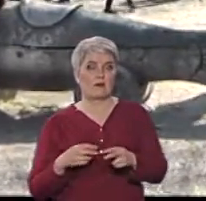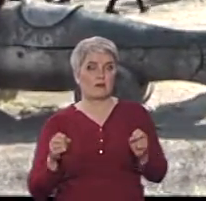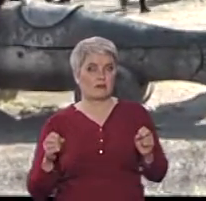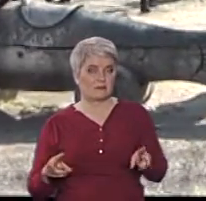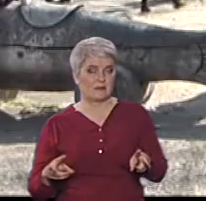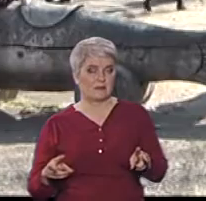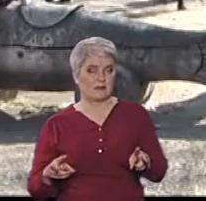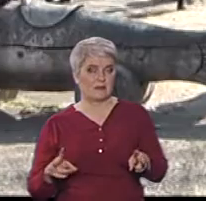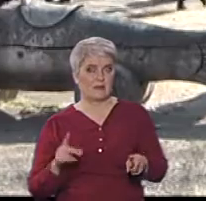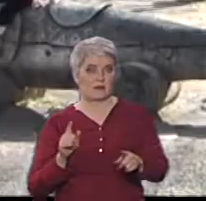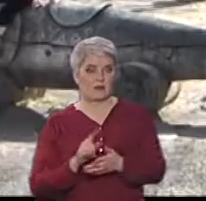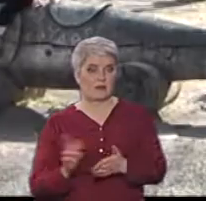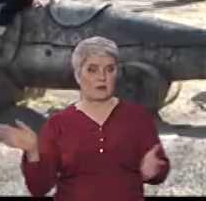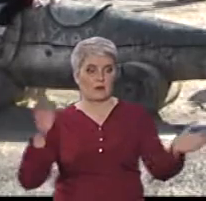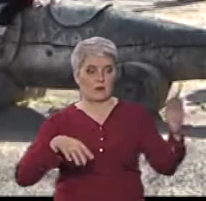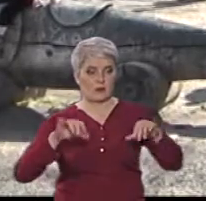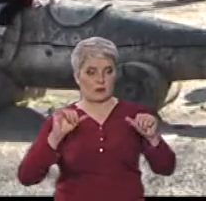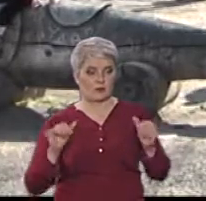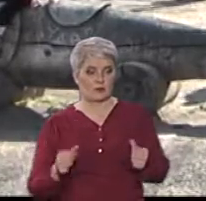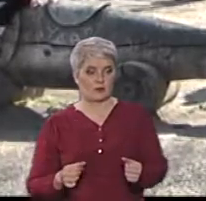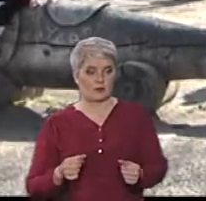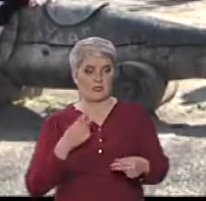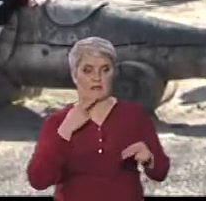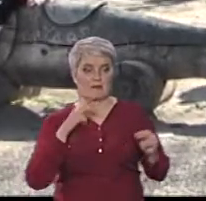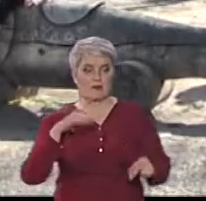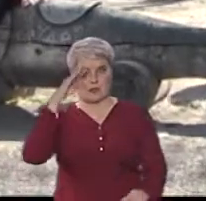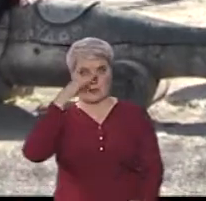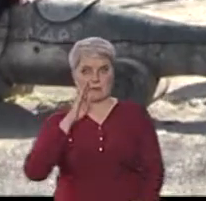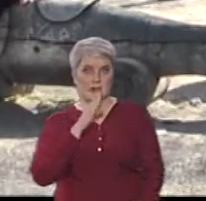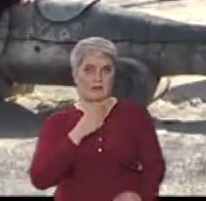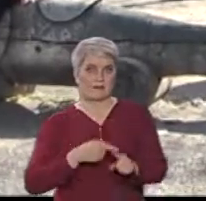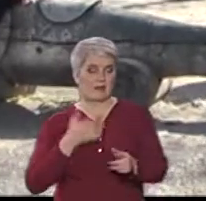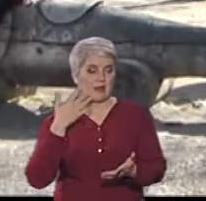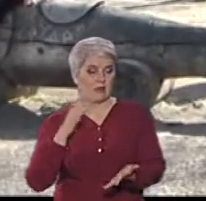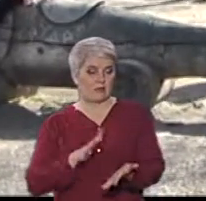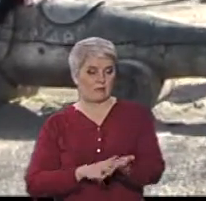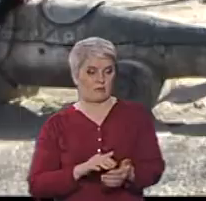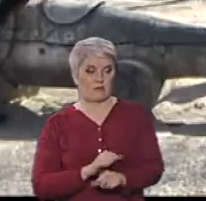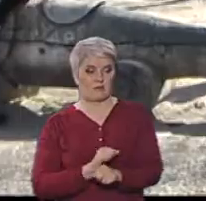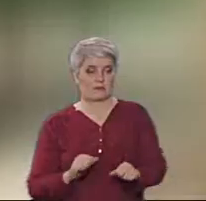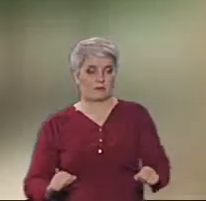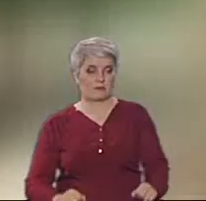них не повинні падати скульптури. Тому звинувачити батьків – це просто ганьба, це неприпустимо.